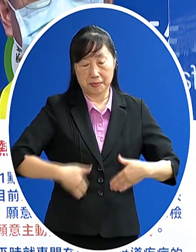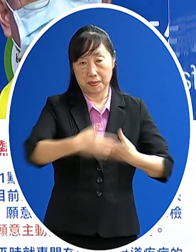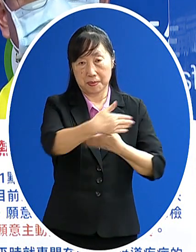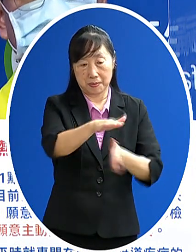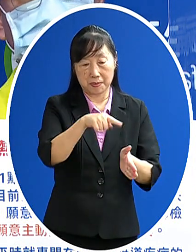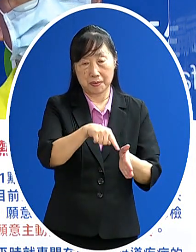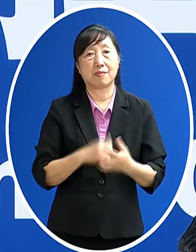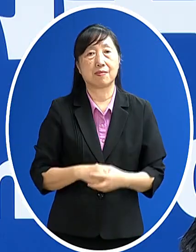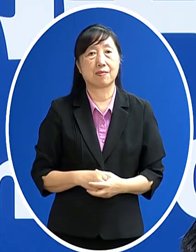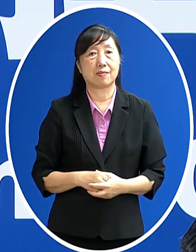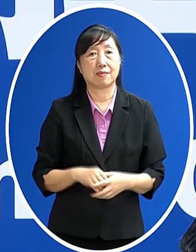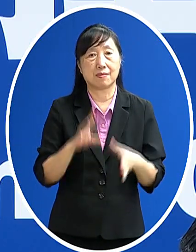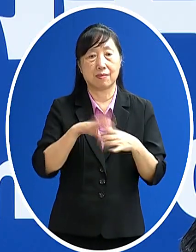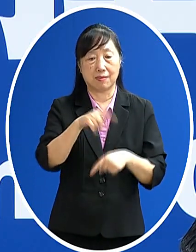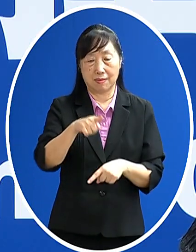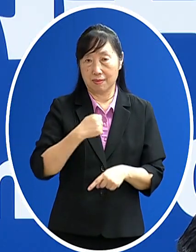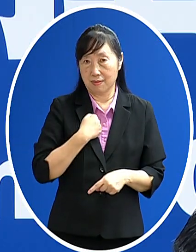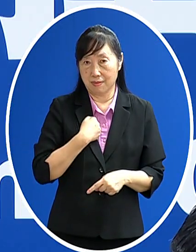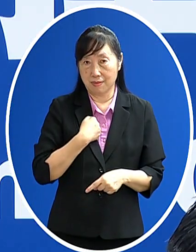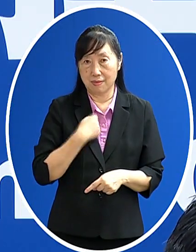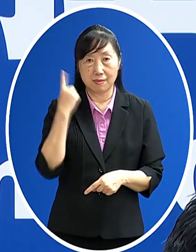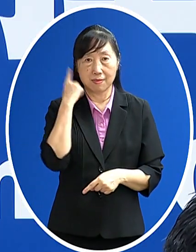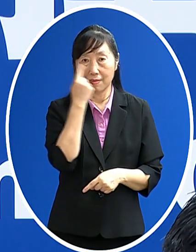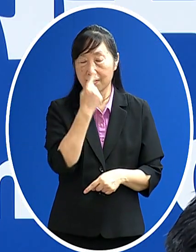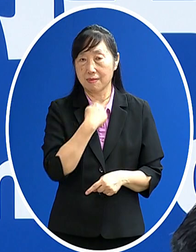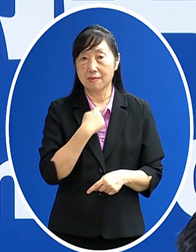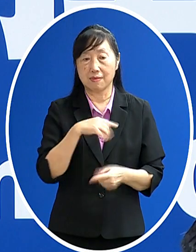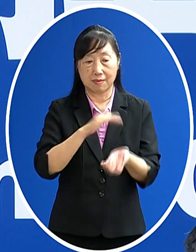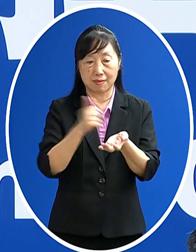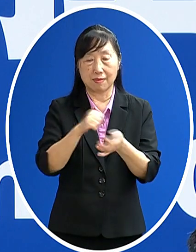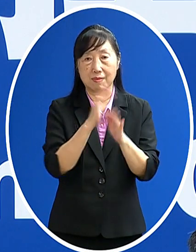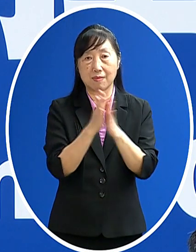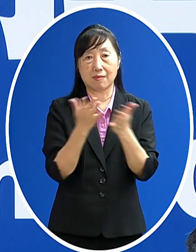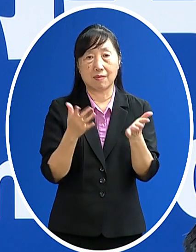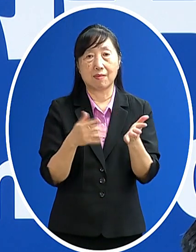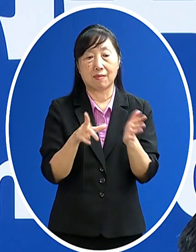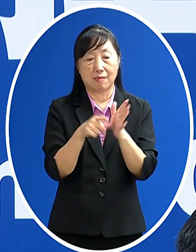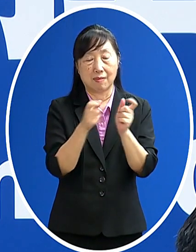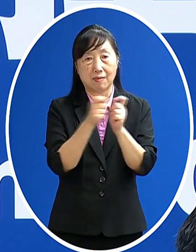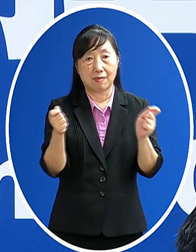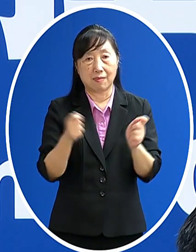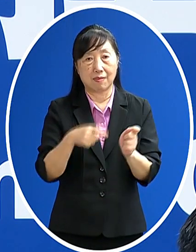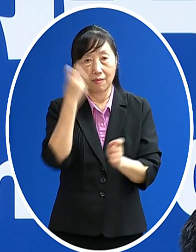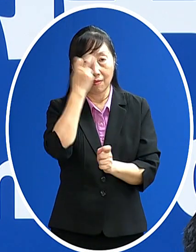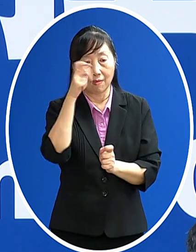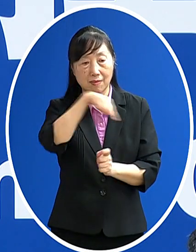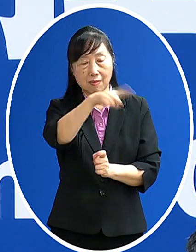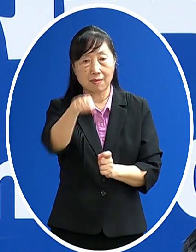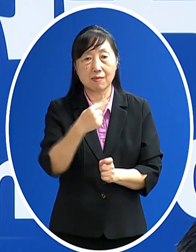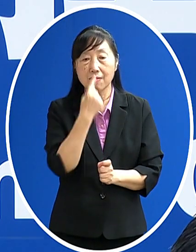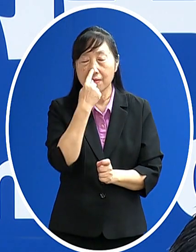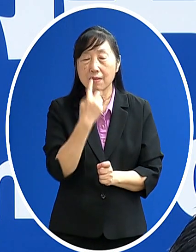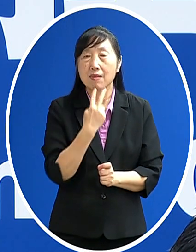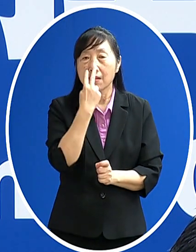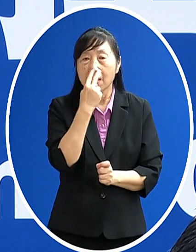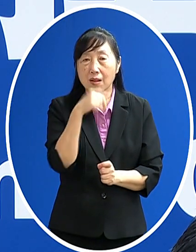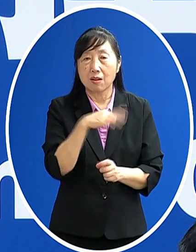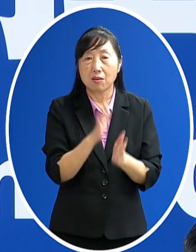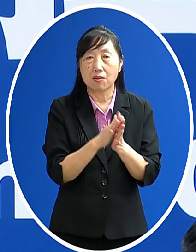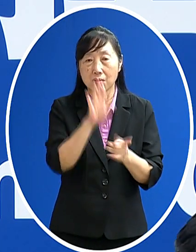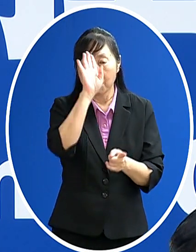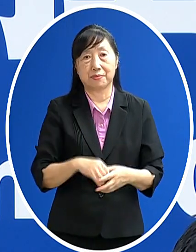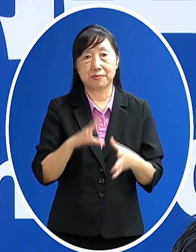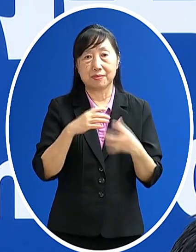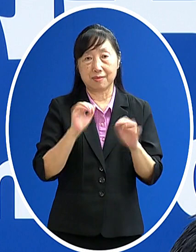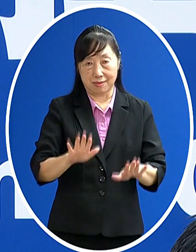的一个压力。 耳鼻喉医师长期就照顾我们呼吸道的一个患者，所以在这方面可以说是有相当的专